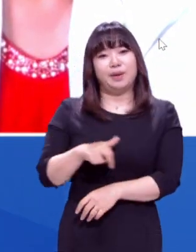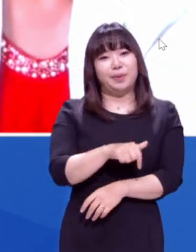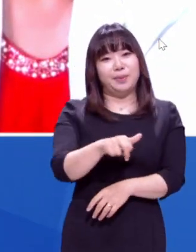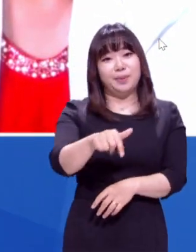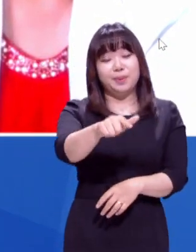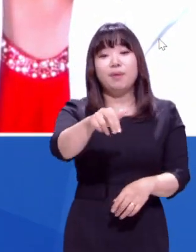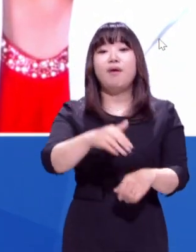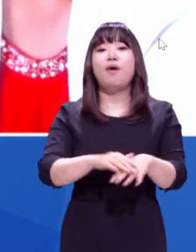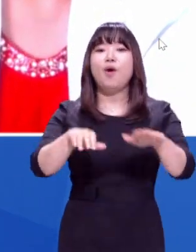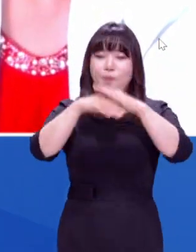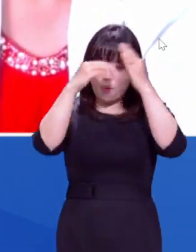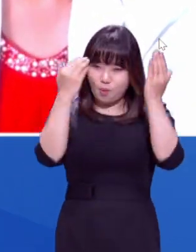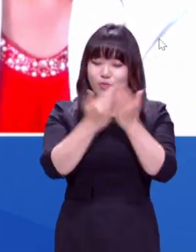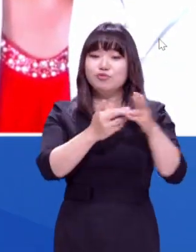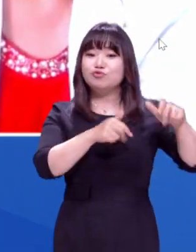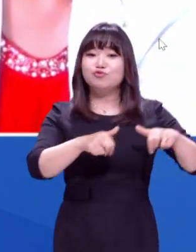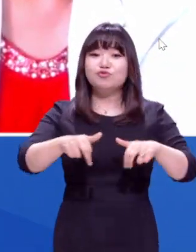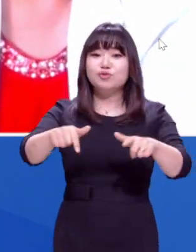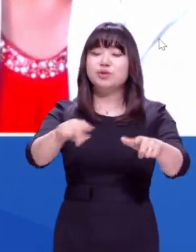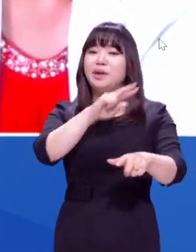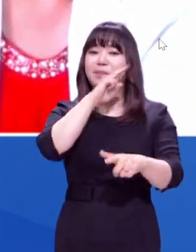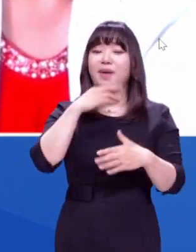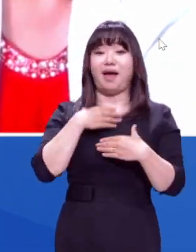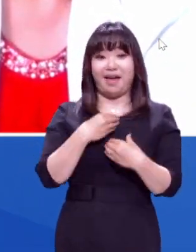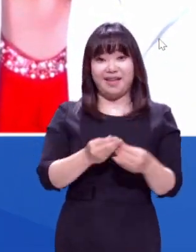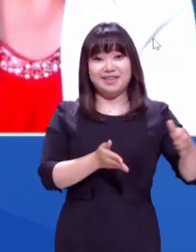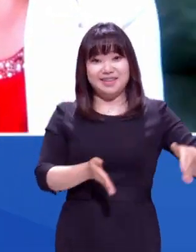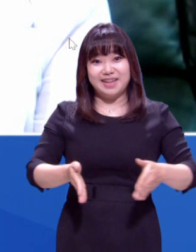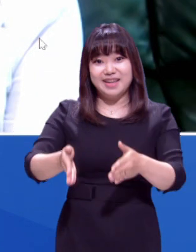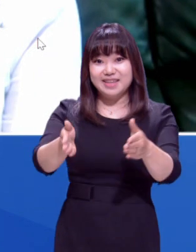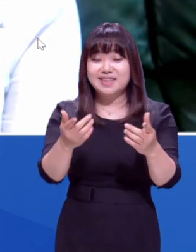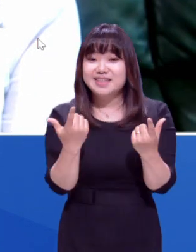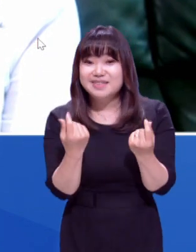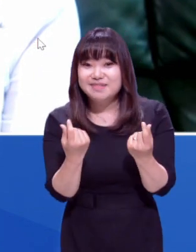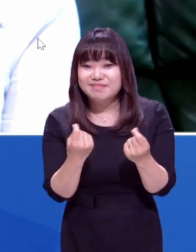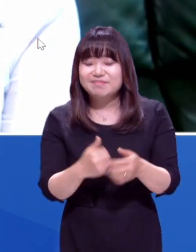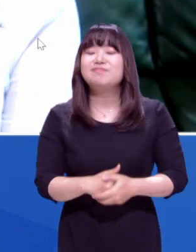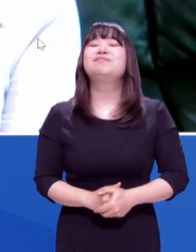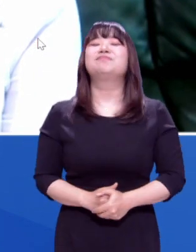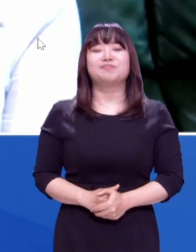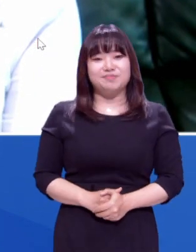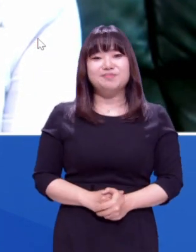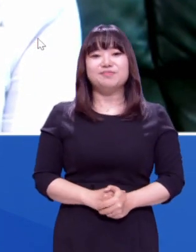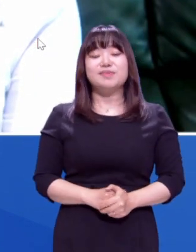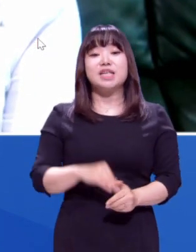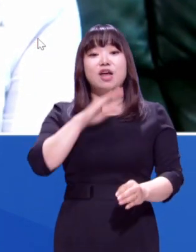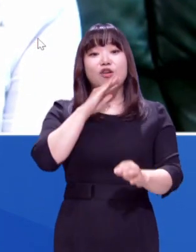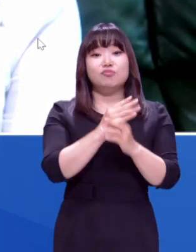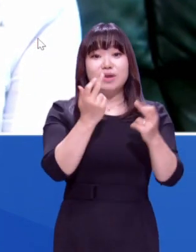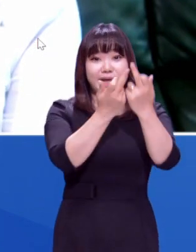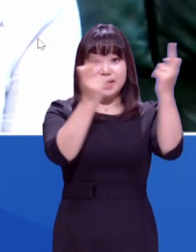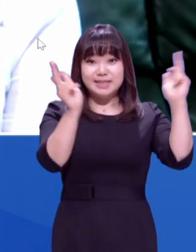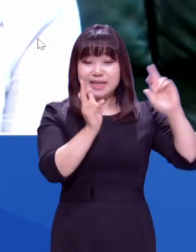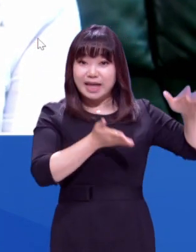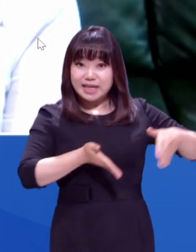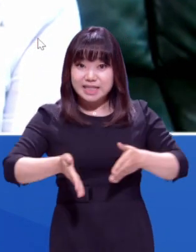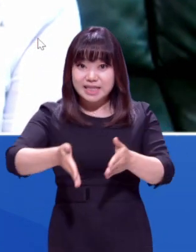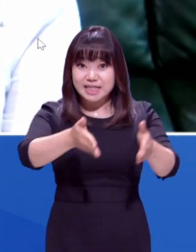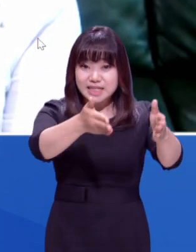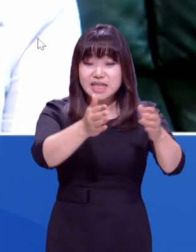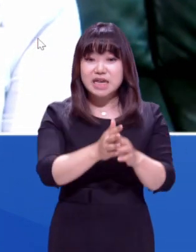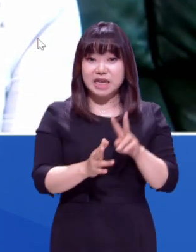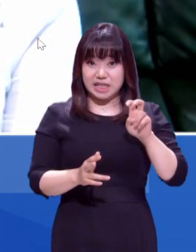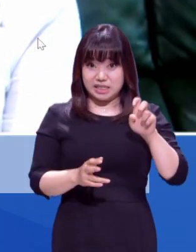노약자 모두 걸을 수 있는 편안한 길입니다. 네, 그렇다면 이 북한산 둘레길 21